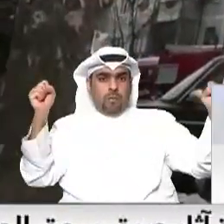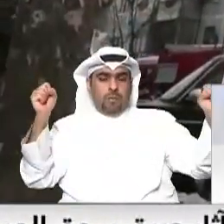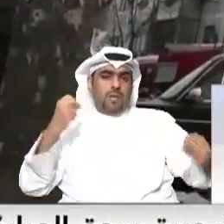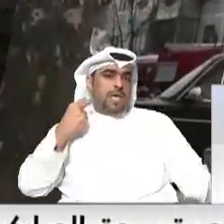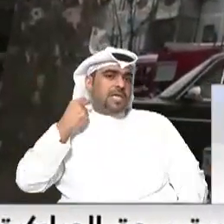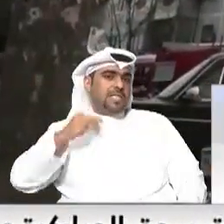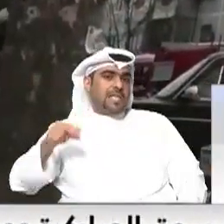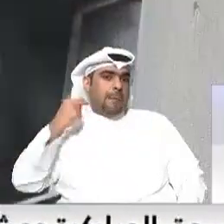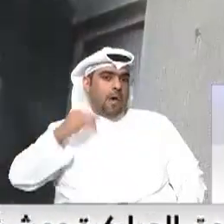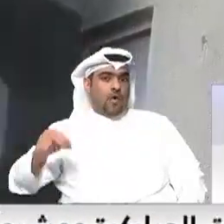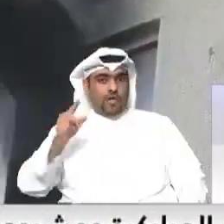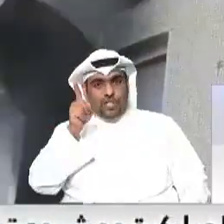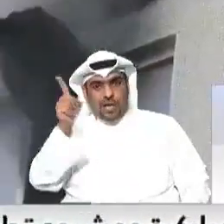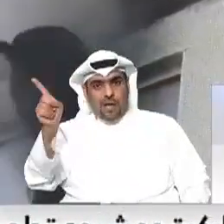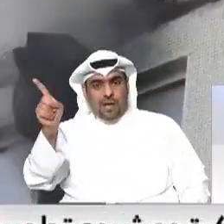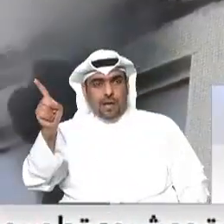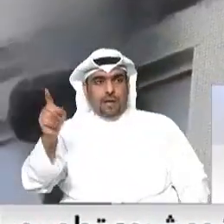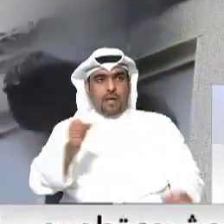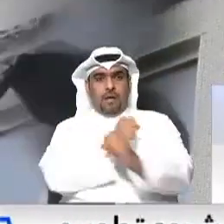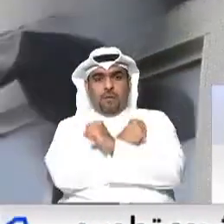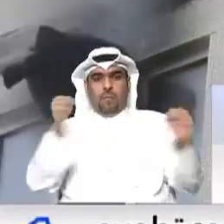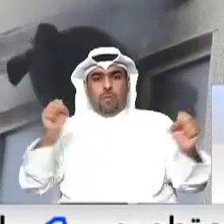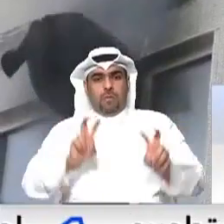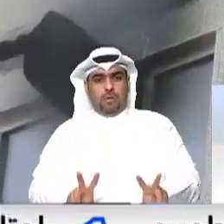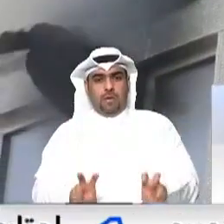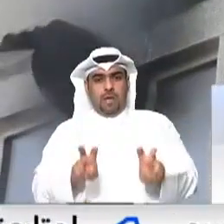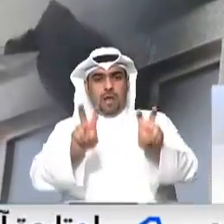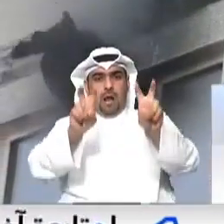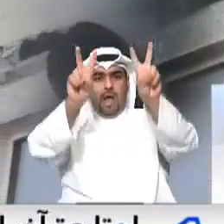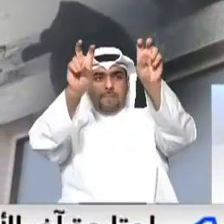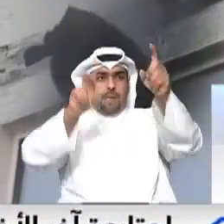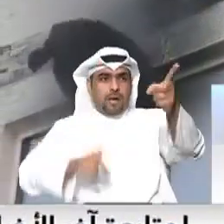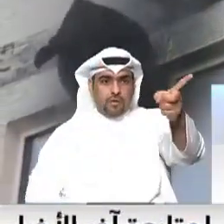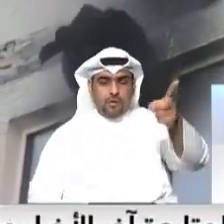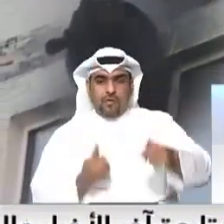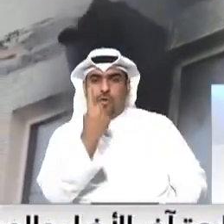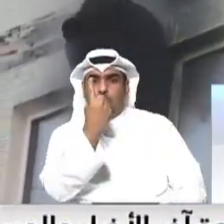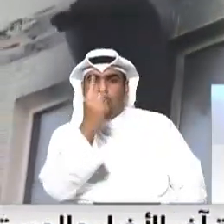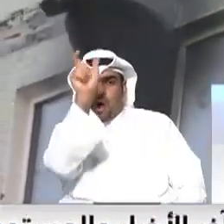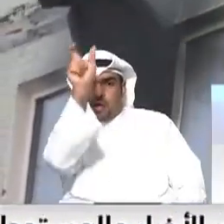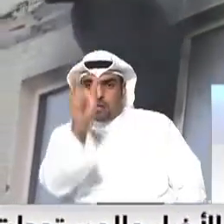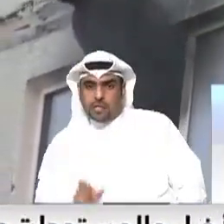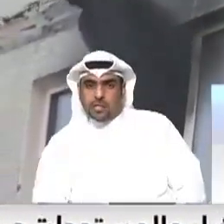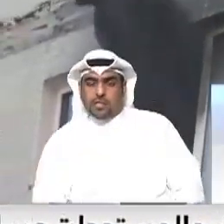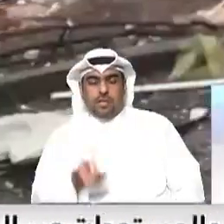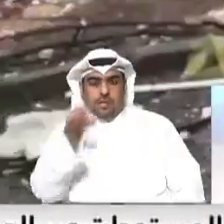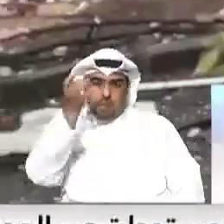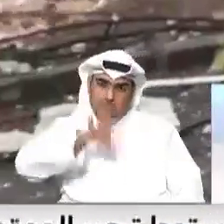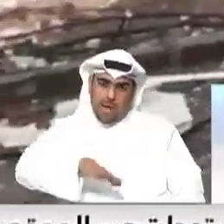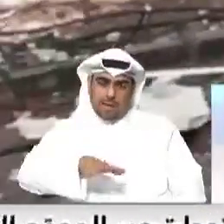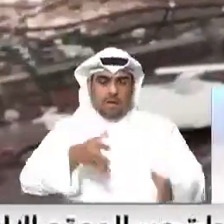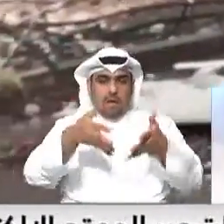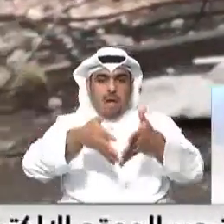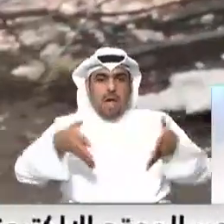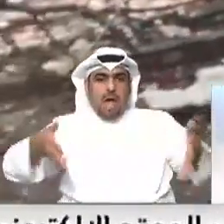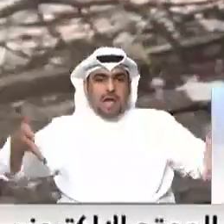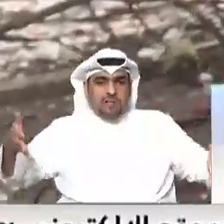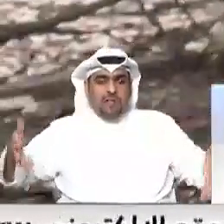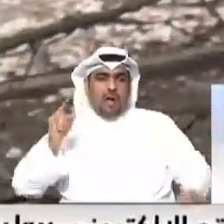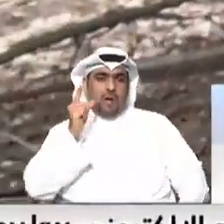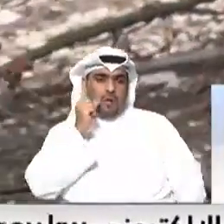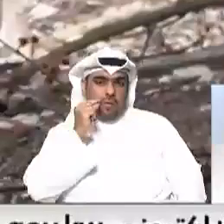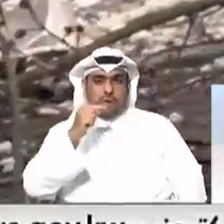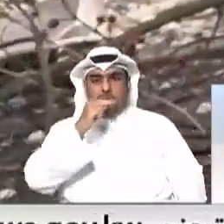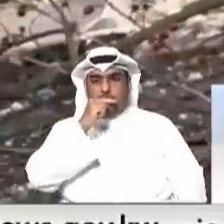زاباروجيا خلف هجوم على مبنى سكني قتيلا واحدا وأكثر من 30 مصابا بينهم أطفال، هجوم وصفه